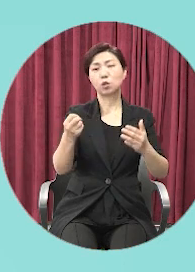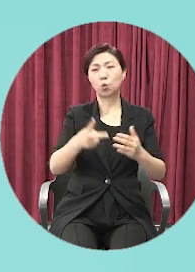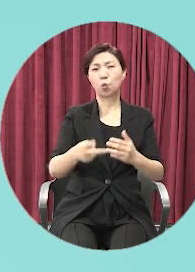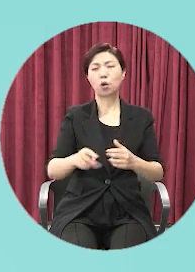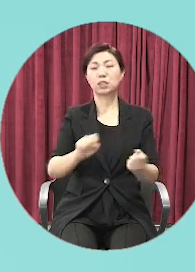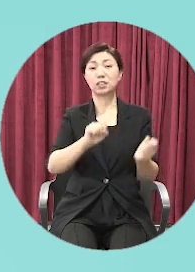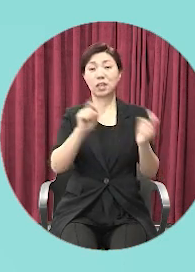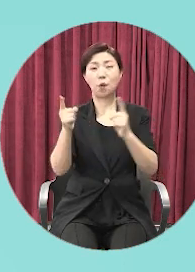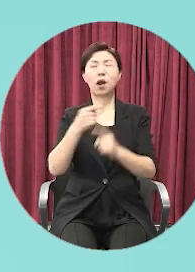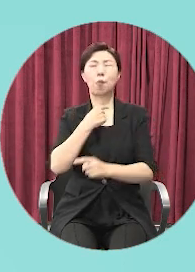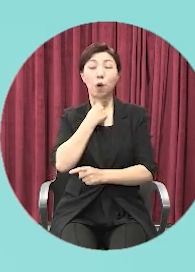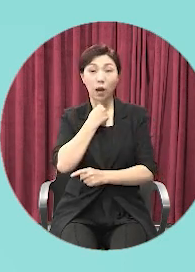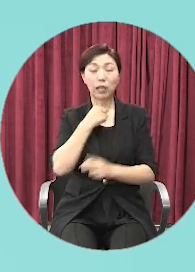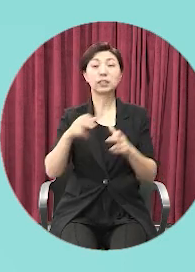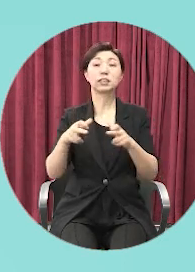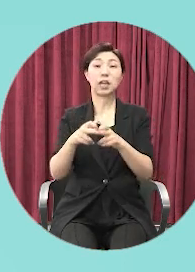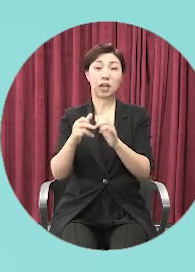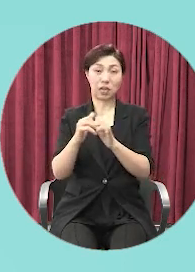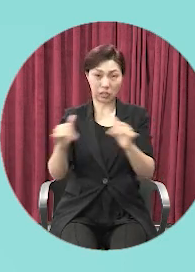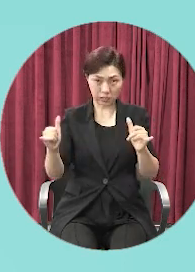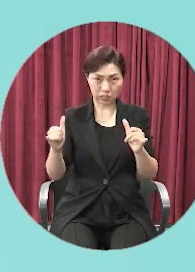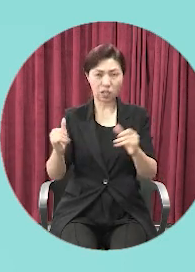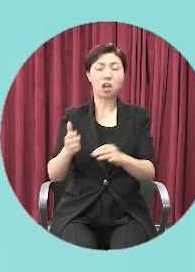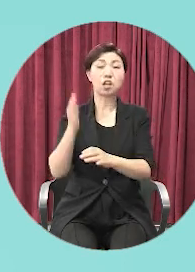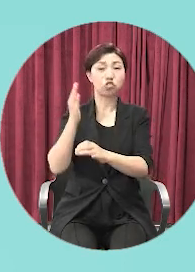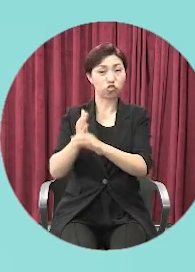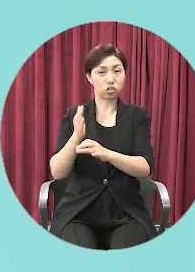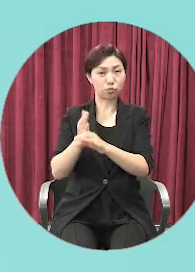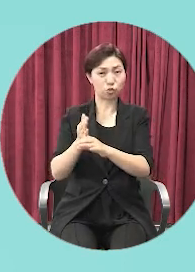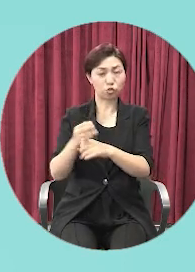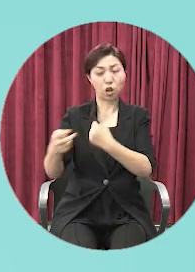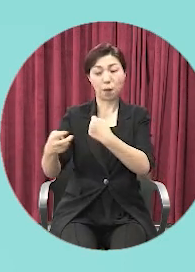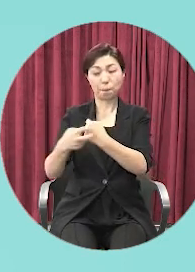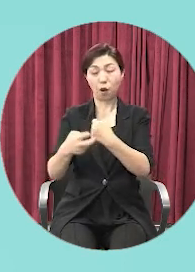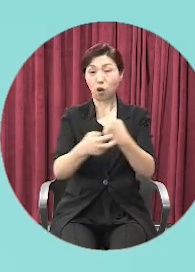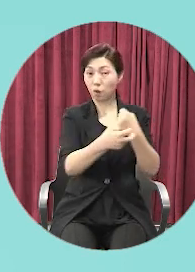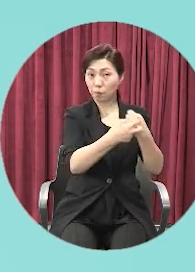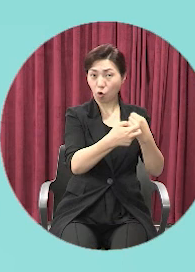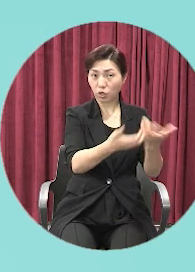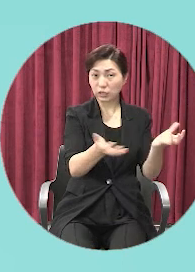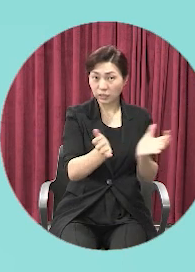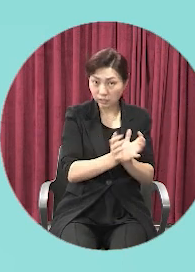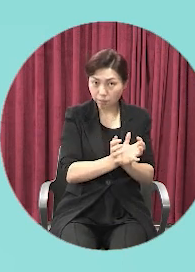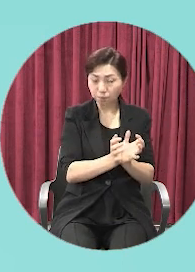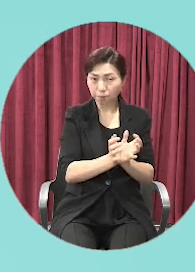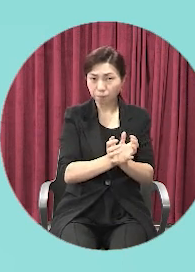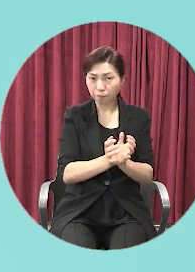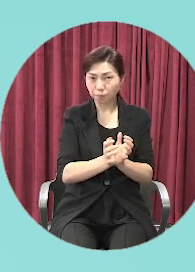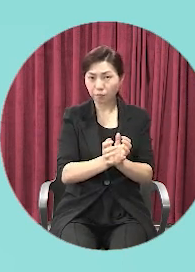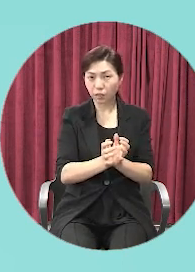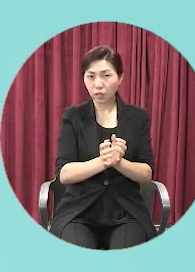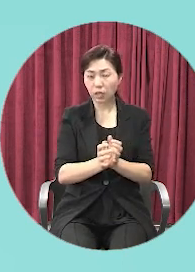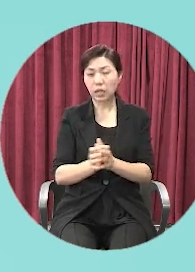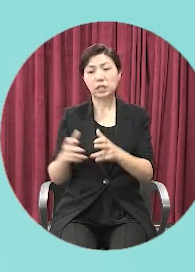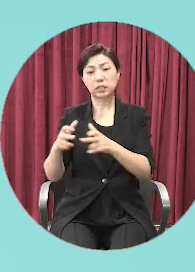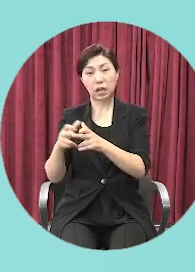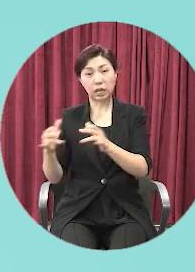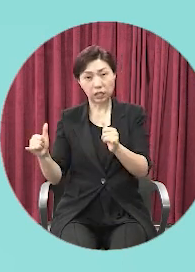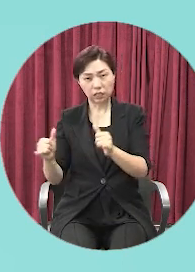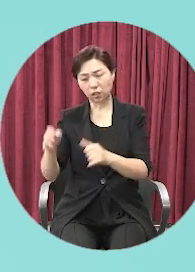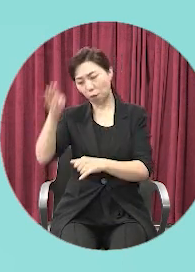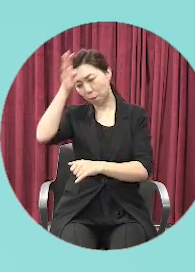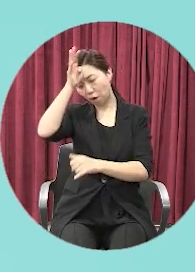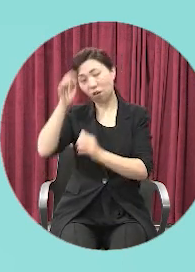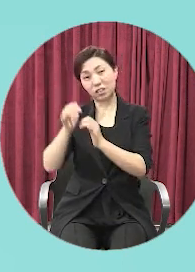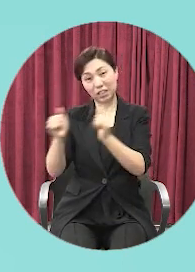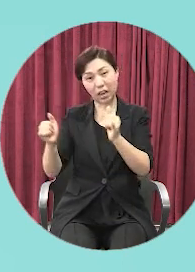그런 사람을 중심으로 어떻게 의료진과 그리고 직접 그 환자들이 필요한 것들을 같이